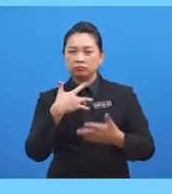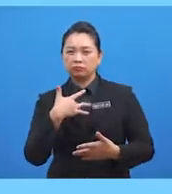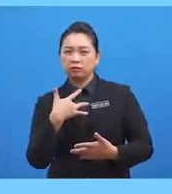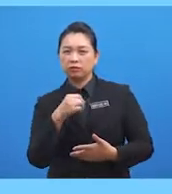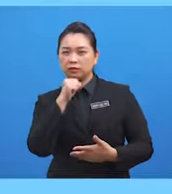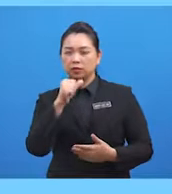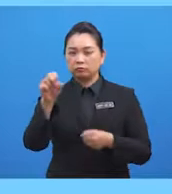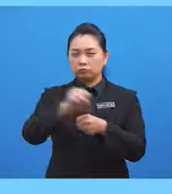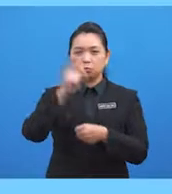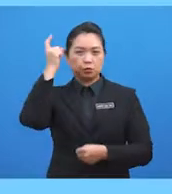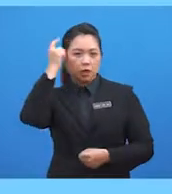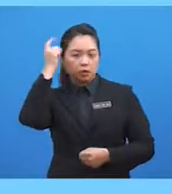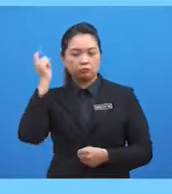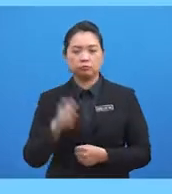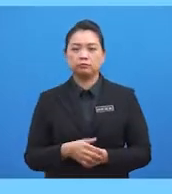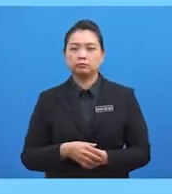akal.